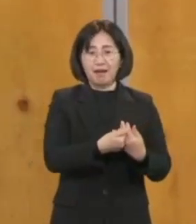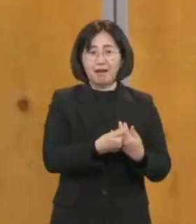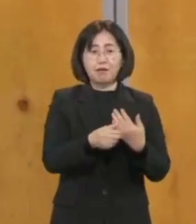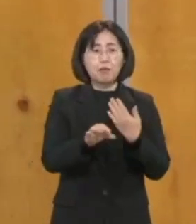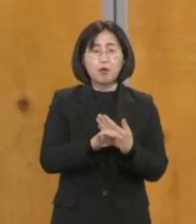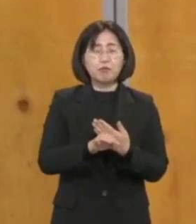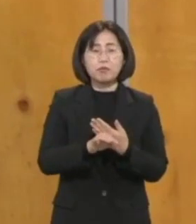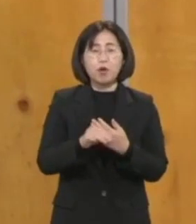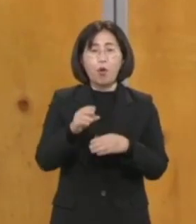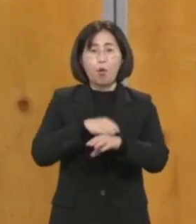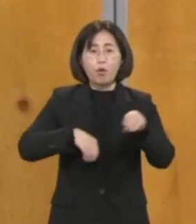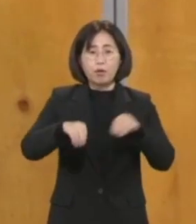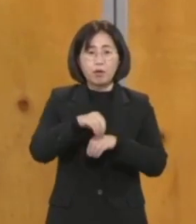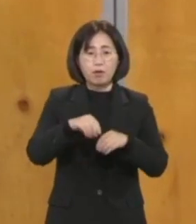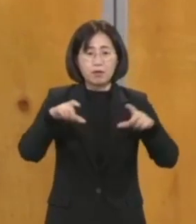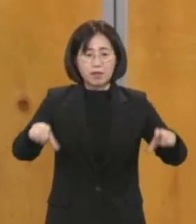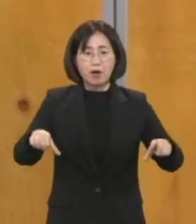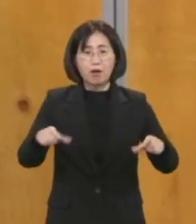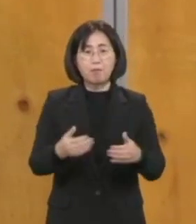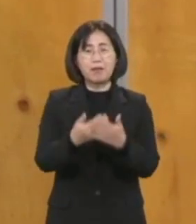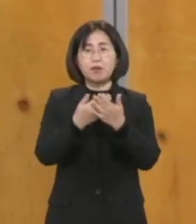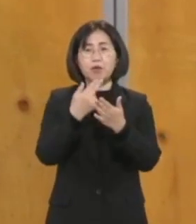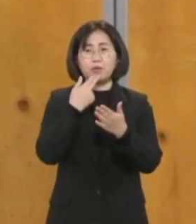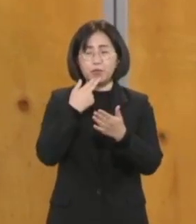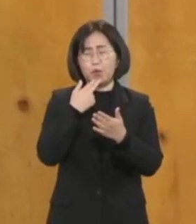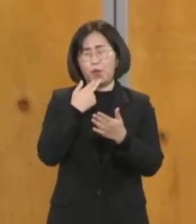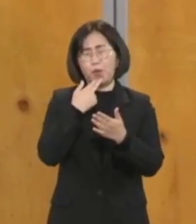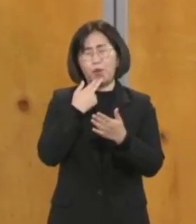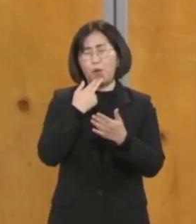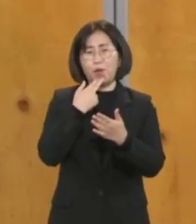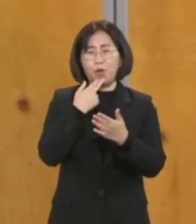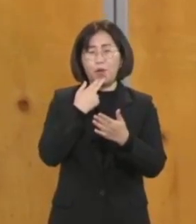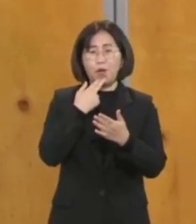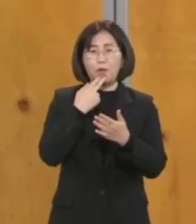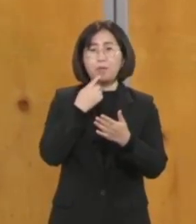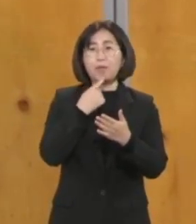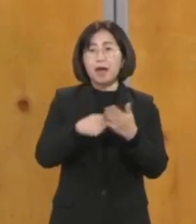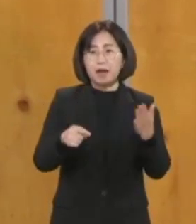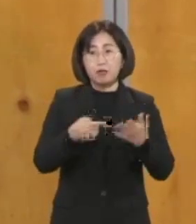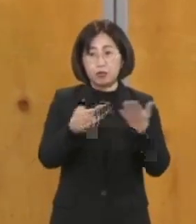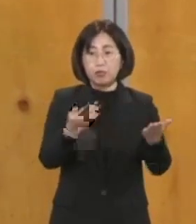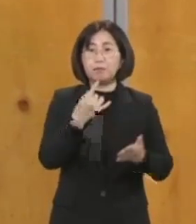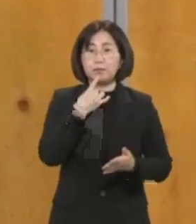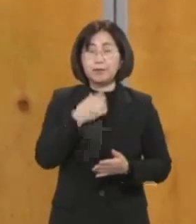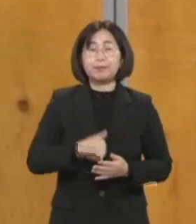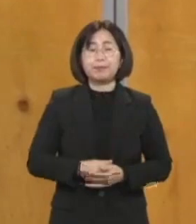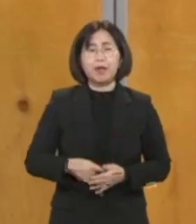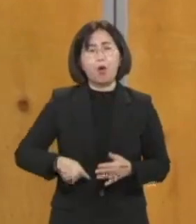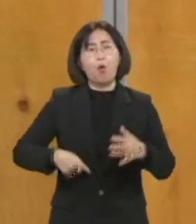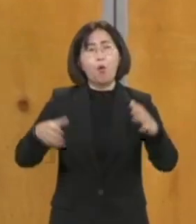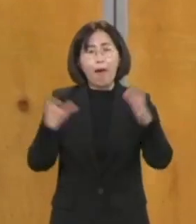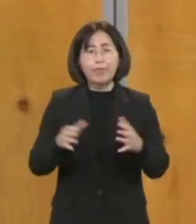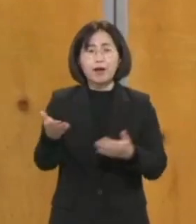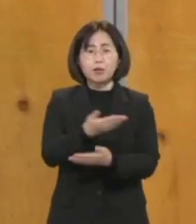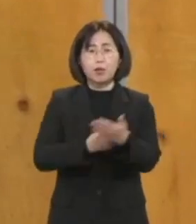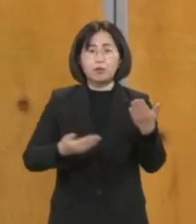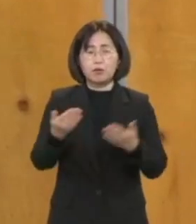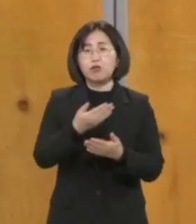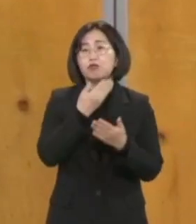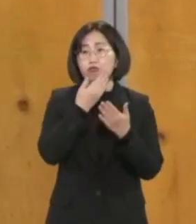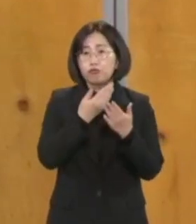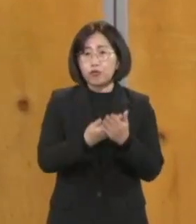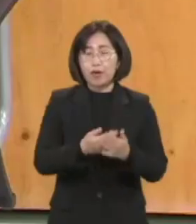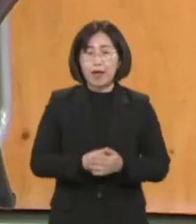사실 옛날부터 많이 써왔던 얘기지만 화합 그리고 서로 소통 중요한데 사업하는 사람에서